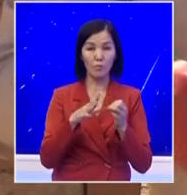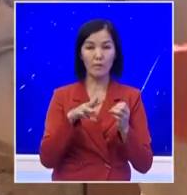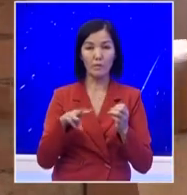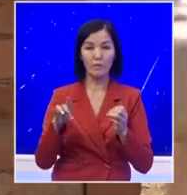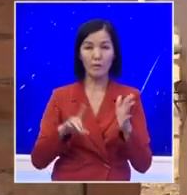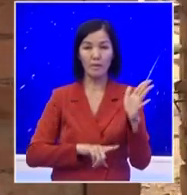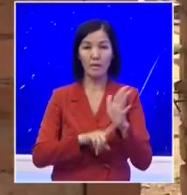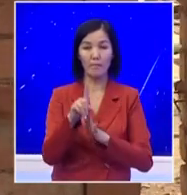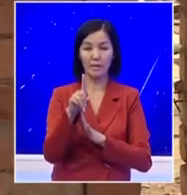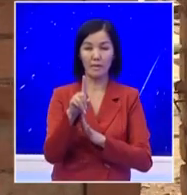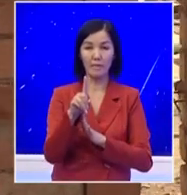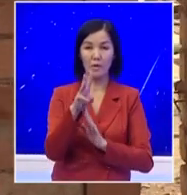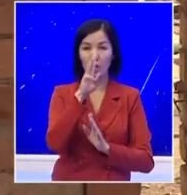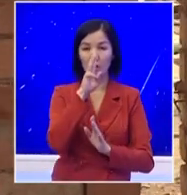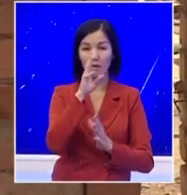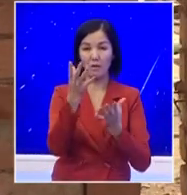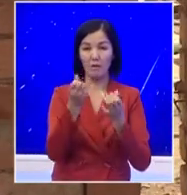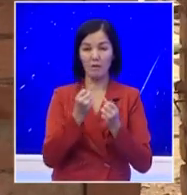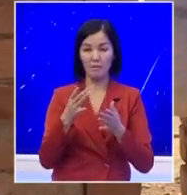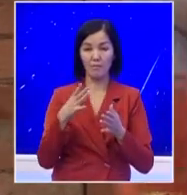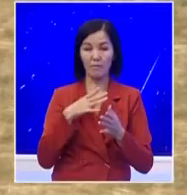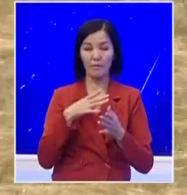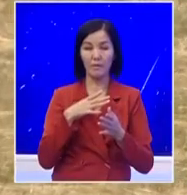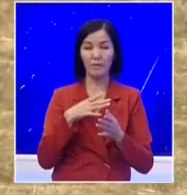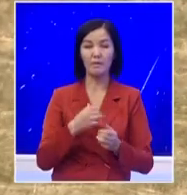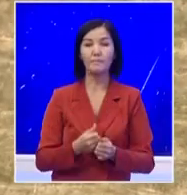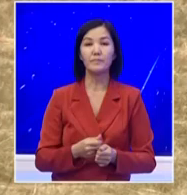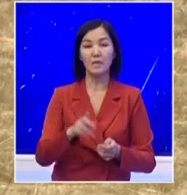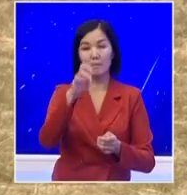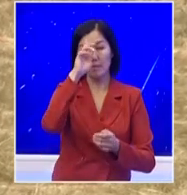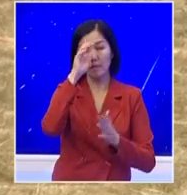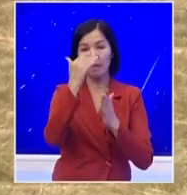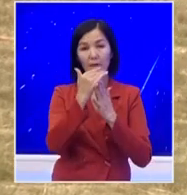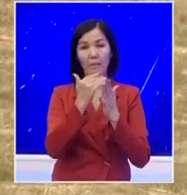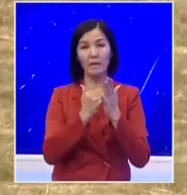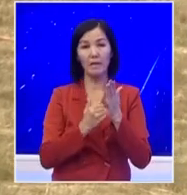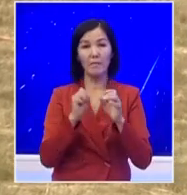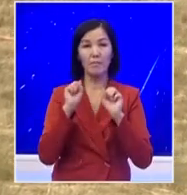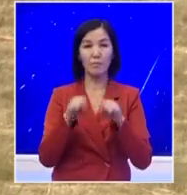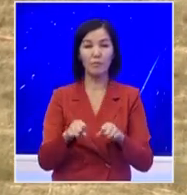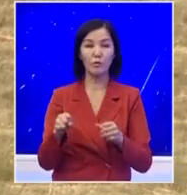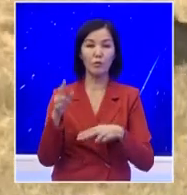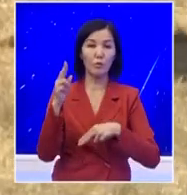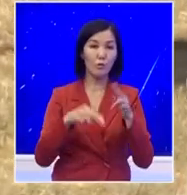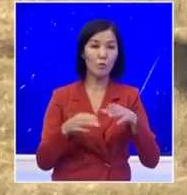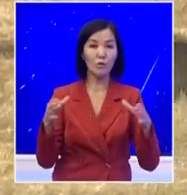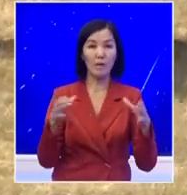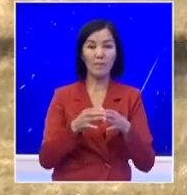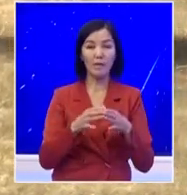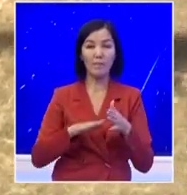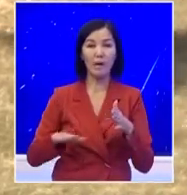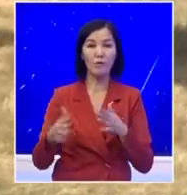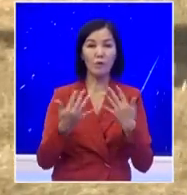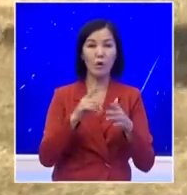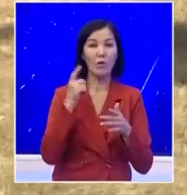жұмыс қамту орталығына рахмет жұмыс тауып берді. Мемлекеттік бағдарлама мүмкіндігін тек құрылыс компаниялары ғана емес, ауданның